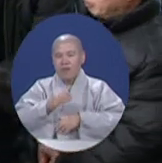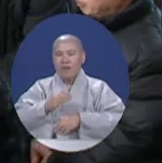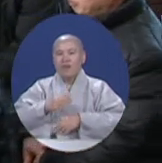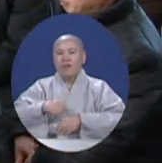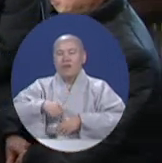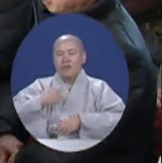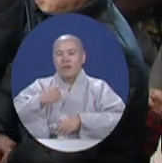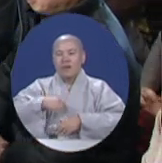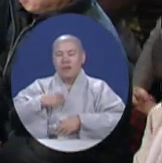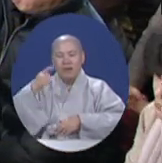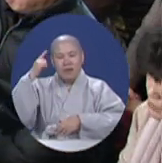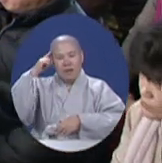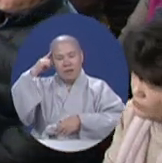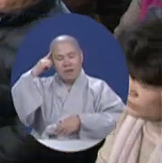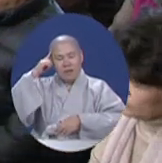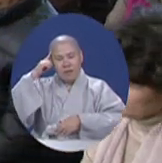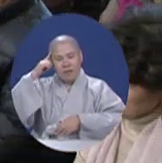속아버려요.